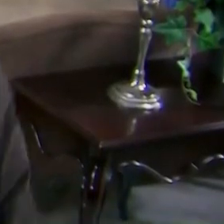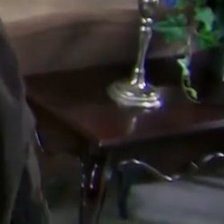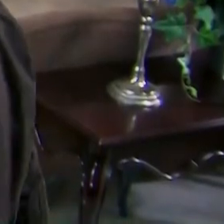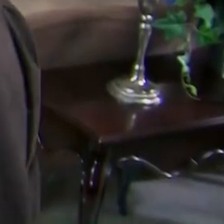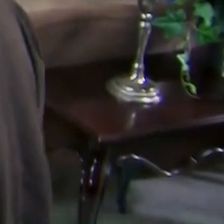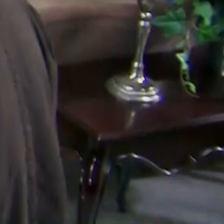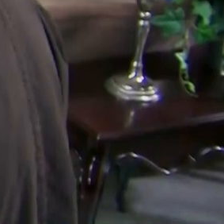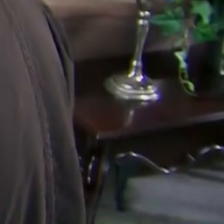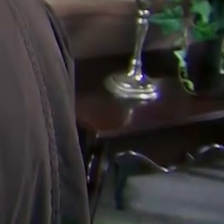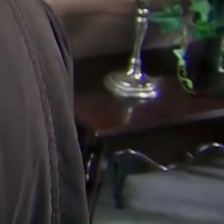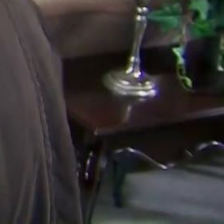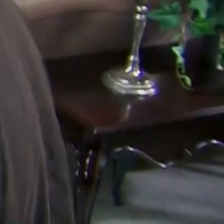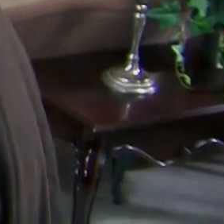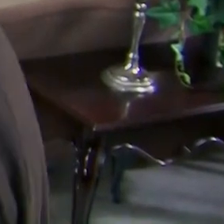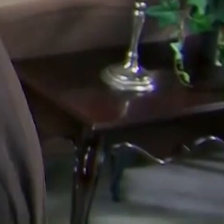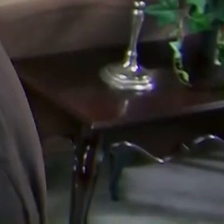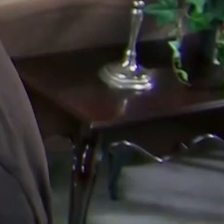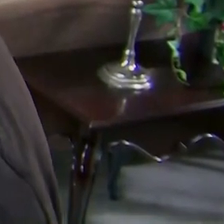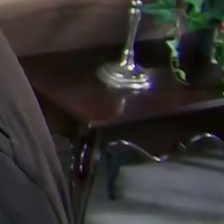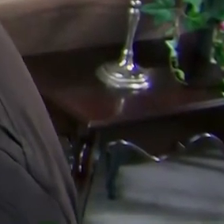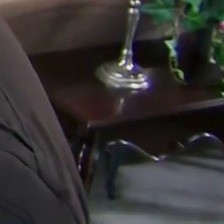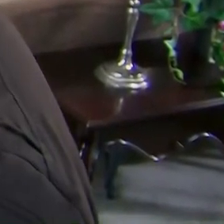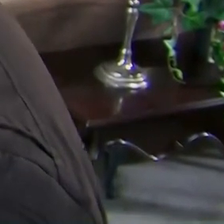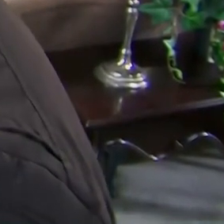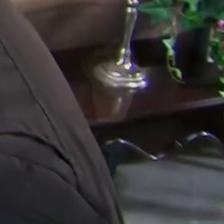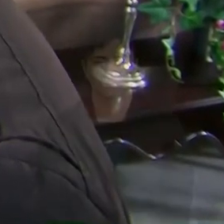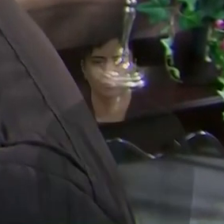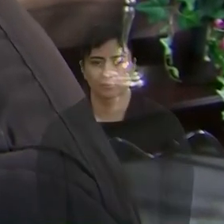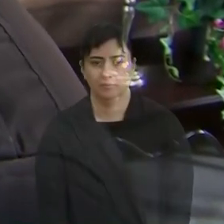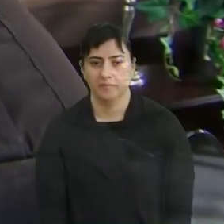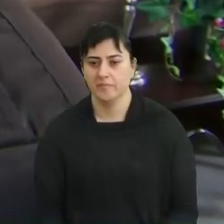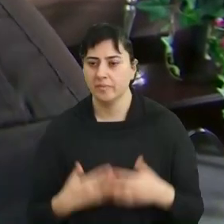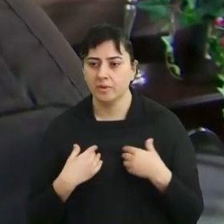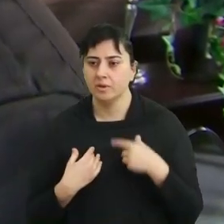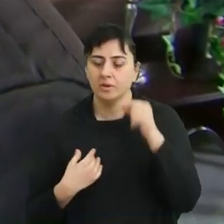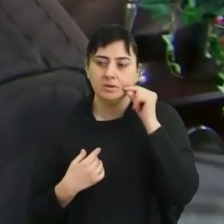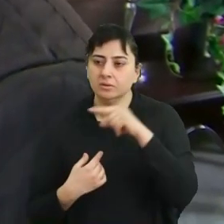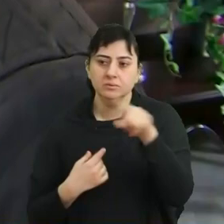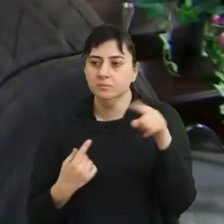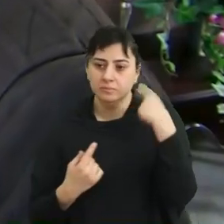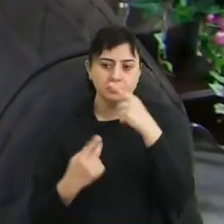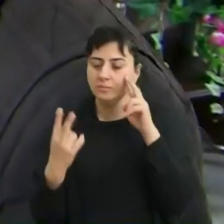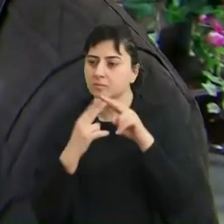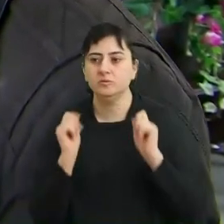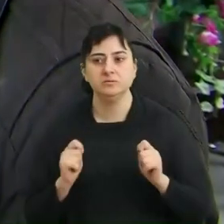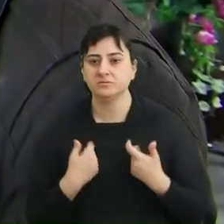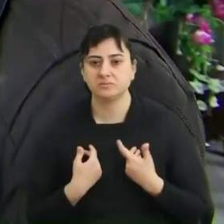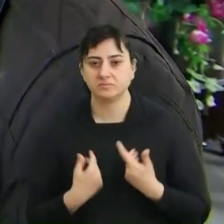içinde salona giren Nurhan gözü yaşlı arkasına döndü. Ben insanların yüzüne nasıl bakacağım Sarp?